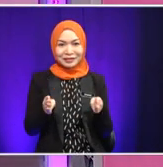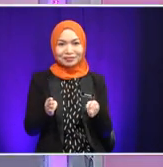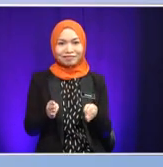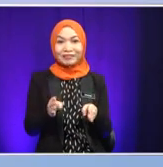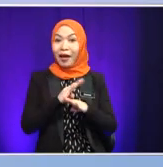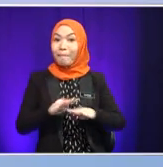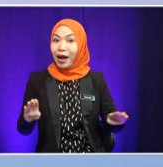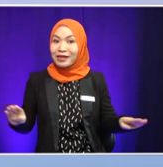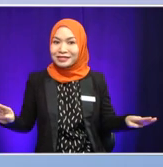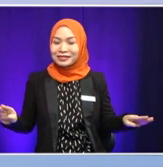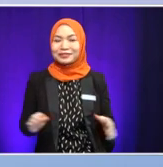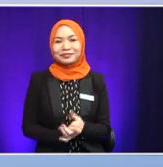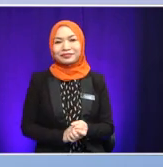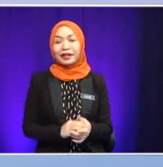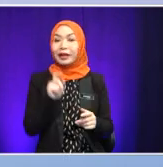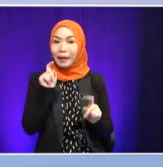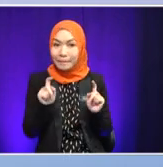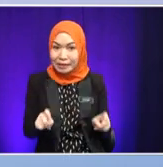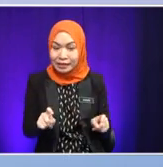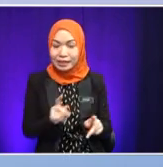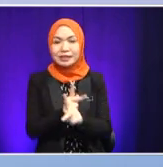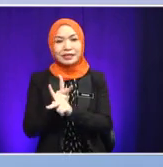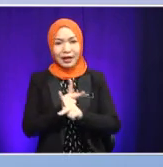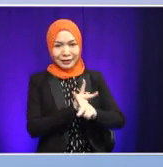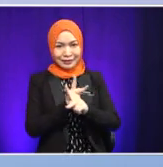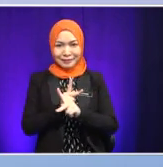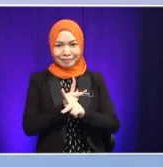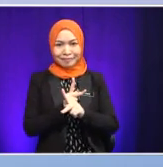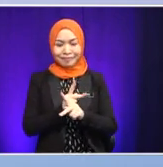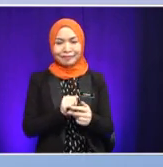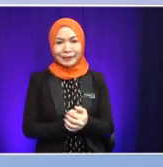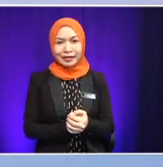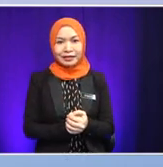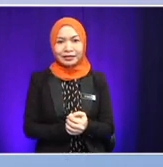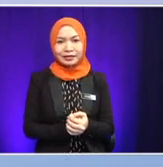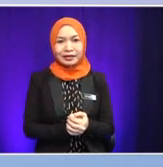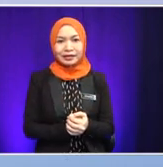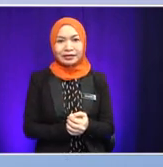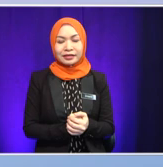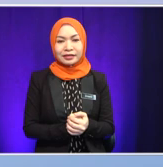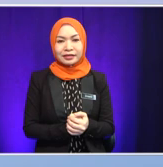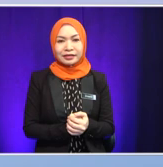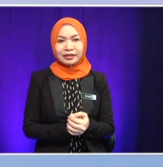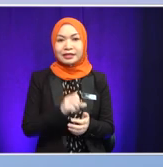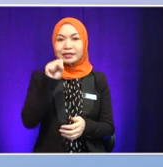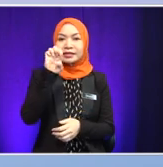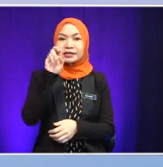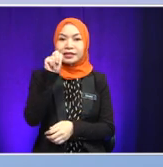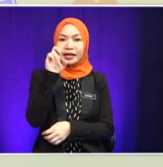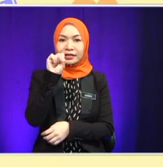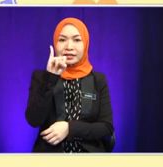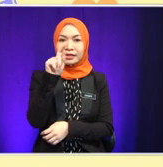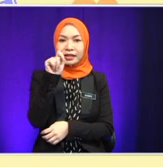kayak menjaga sensitivity berbagai kaum Oke Sebelum saya teruskan kepada cara yang lain oke Saya tunjukkan